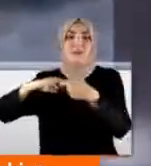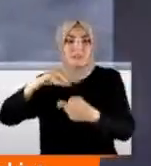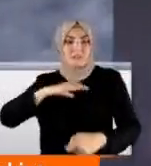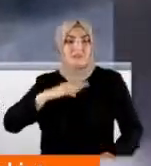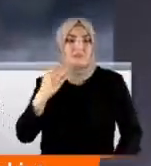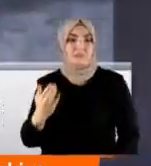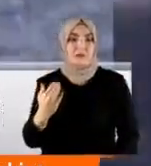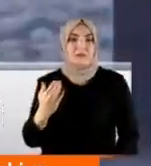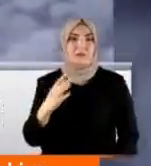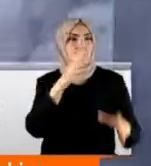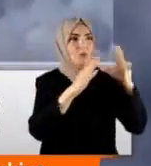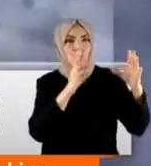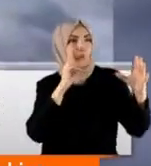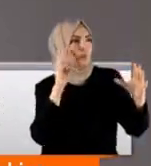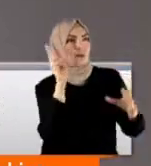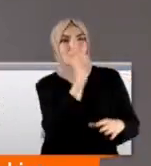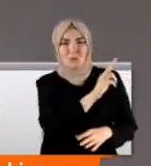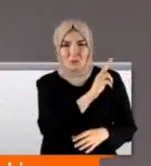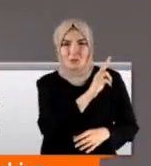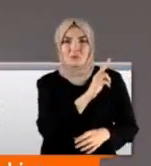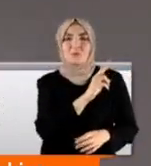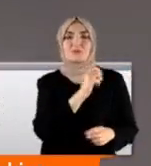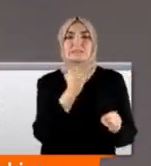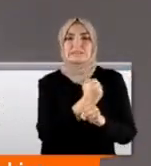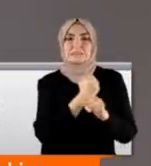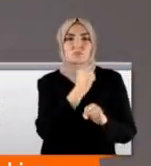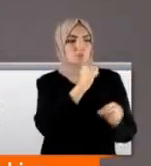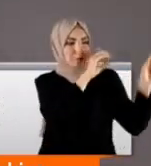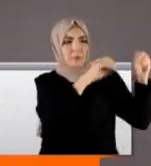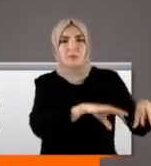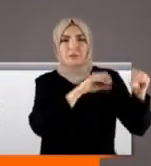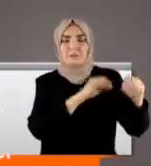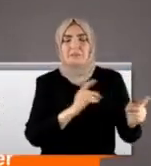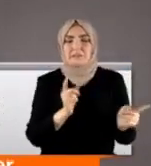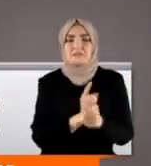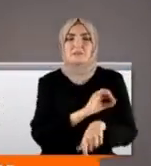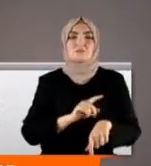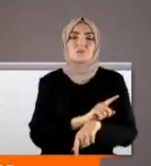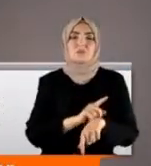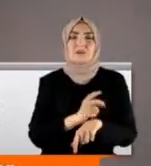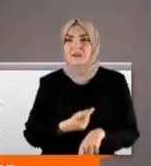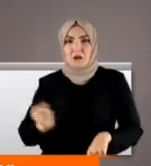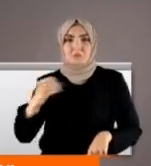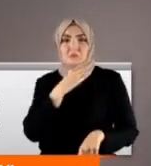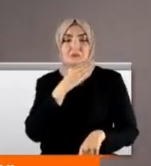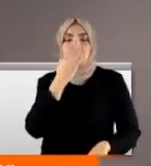Olayı görmeleriyle kayaların suya ulaşması bir oldu. Kaçmaya fırsatları bile kalmadı.